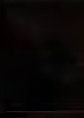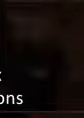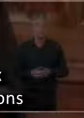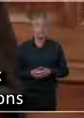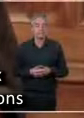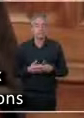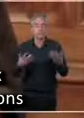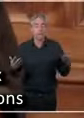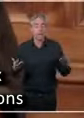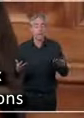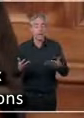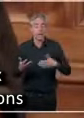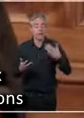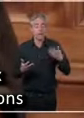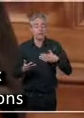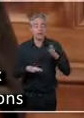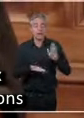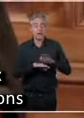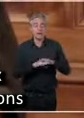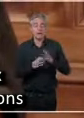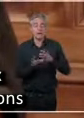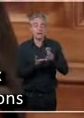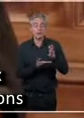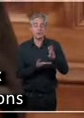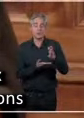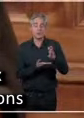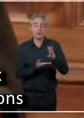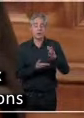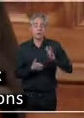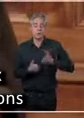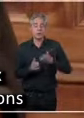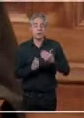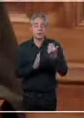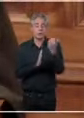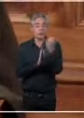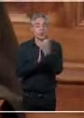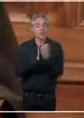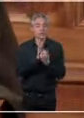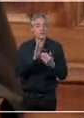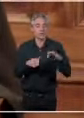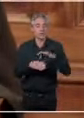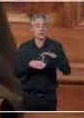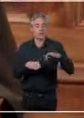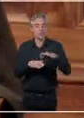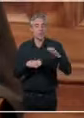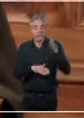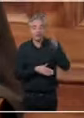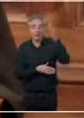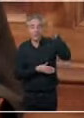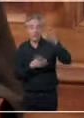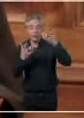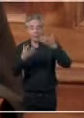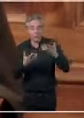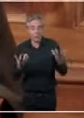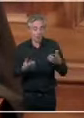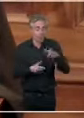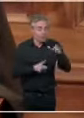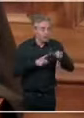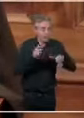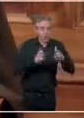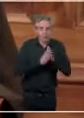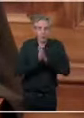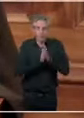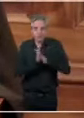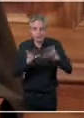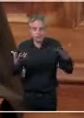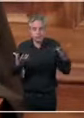local. L'intérêt de l'appel à projet Bordeaux Recettes d'Avenir que nous vous présentons aujourd'hui est de fédérer les forces vives associatives